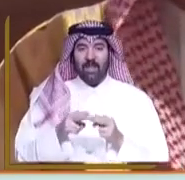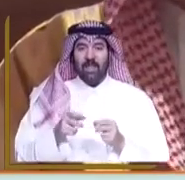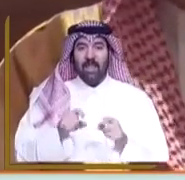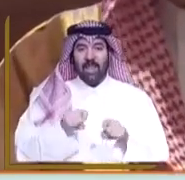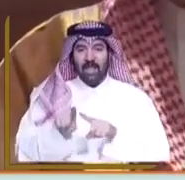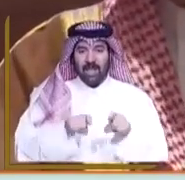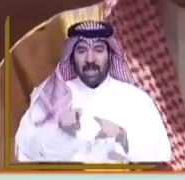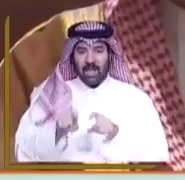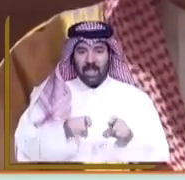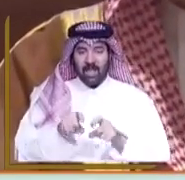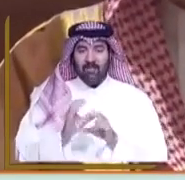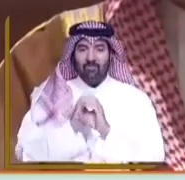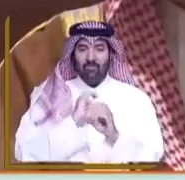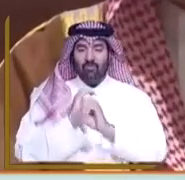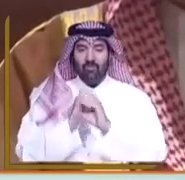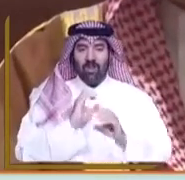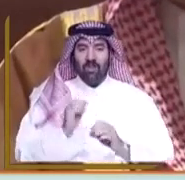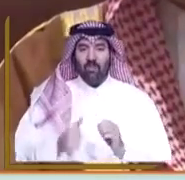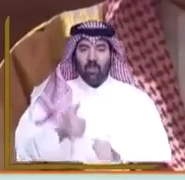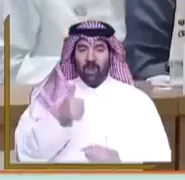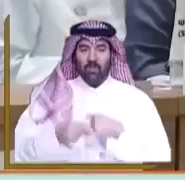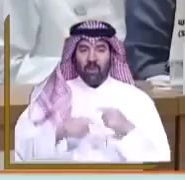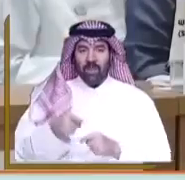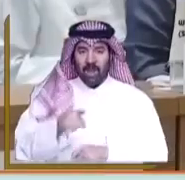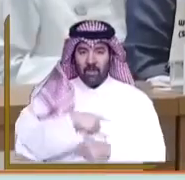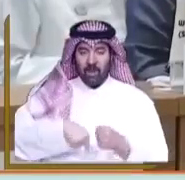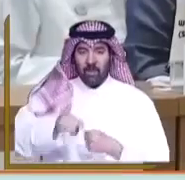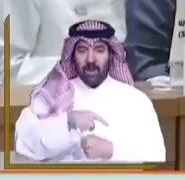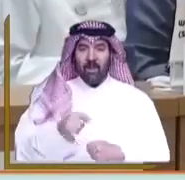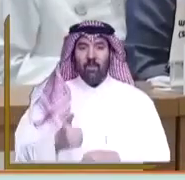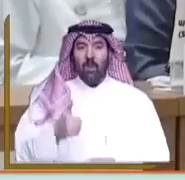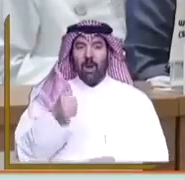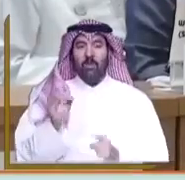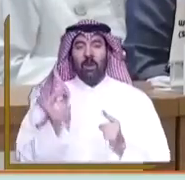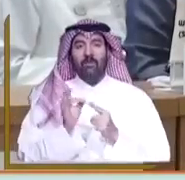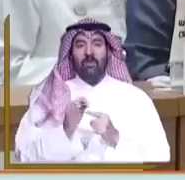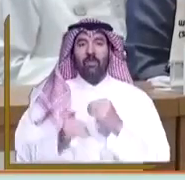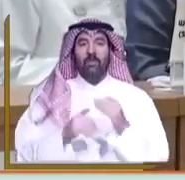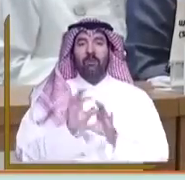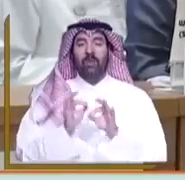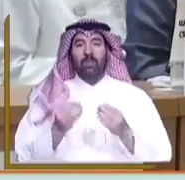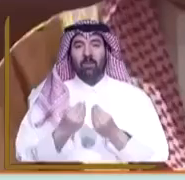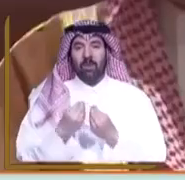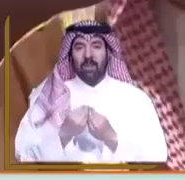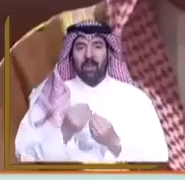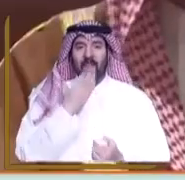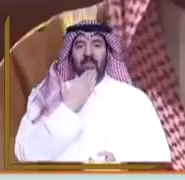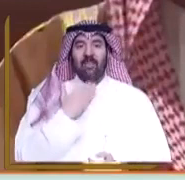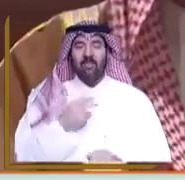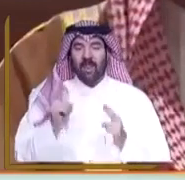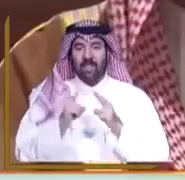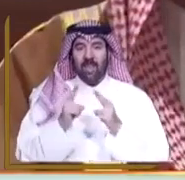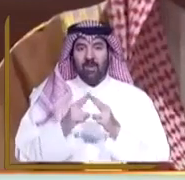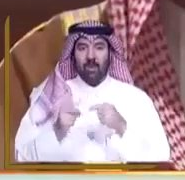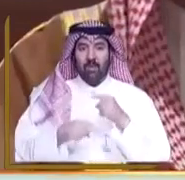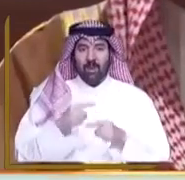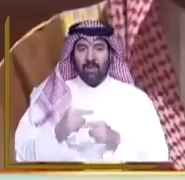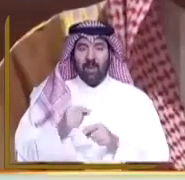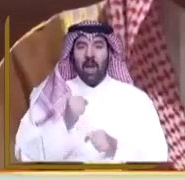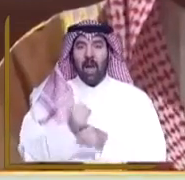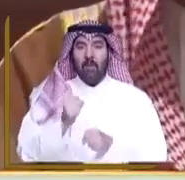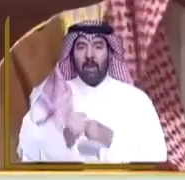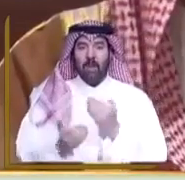خلال شبكة عابرة وحدود ذات كفاءة وموثوقية عالية. كما تدعم هذه المذكرة جهود تطوير الطاقة النظيفة وسيساهم تنفيذها في توليد فرص